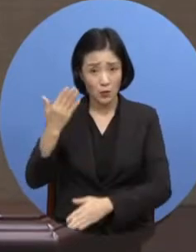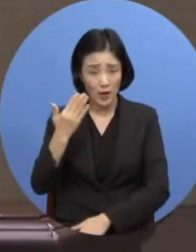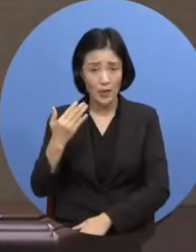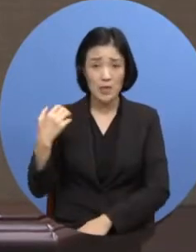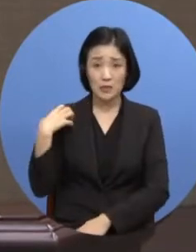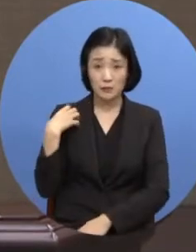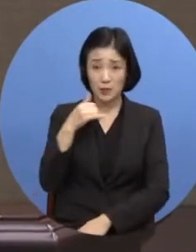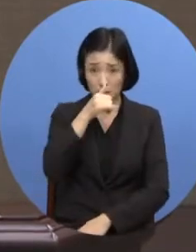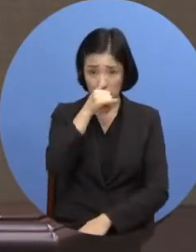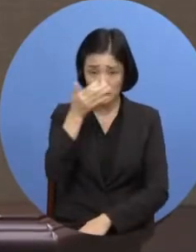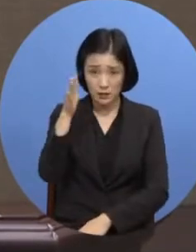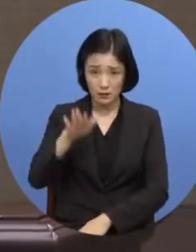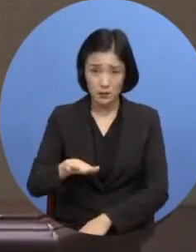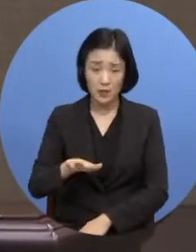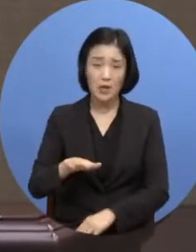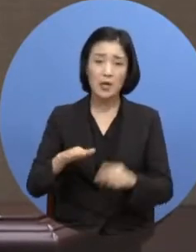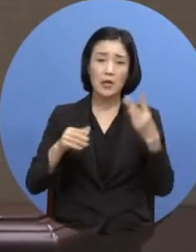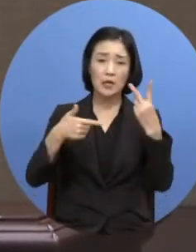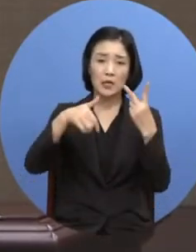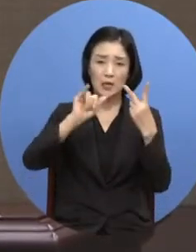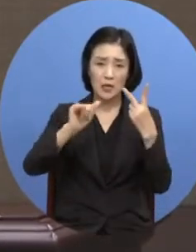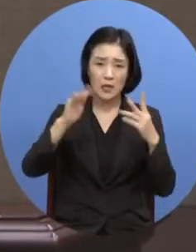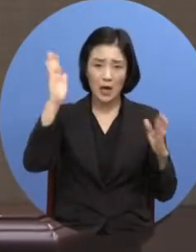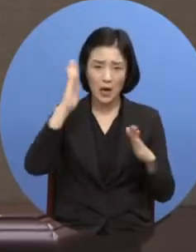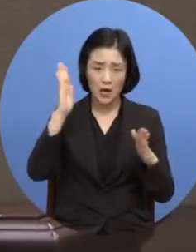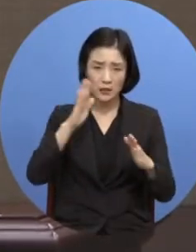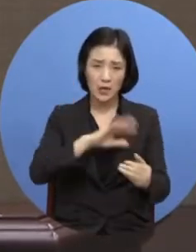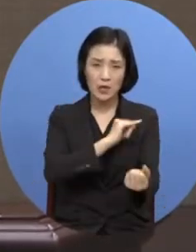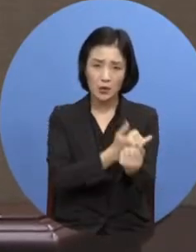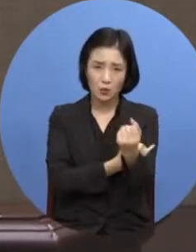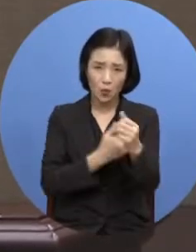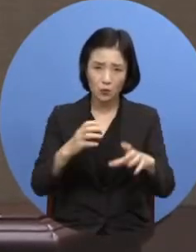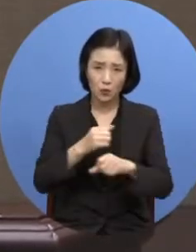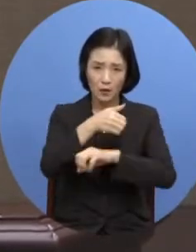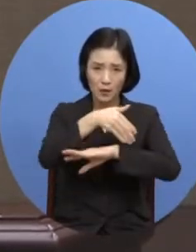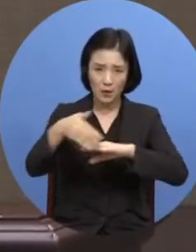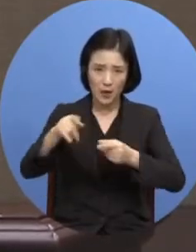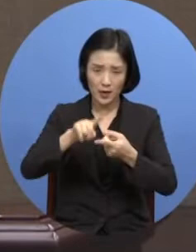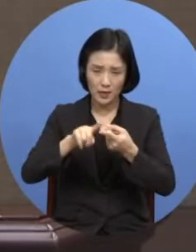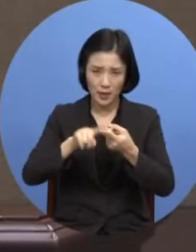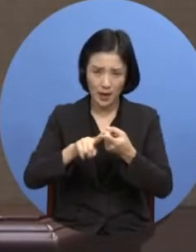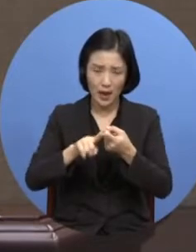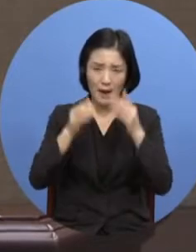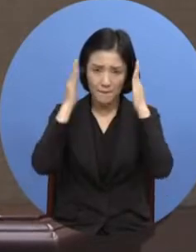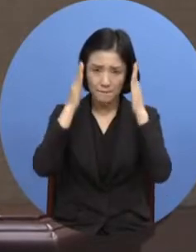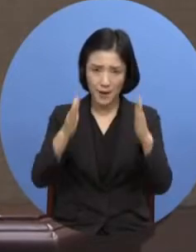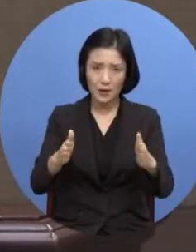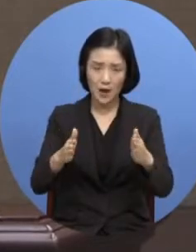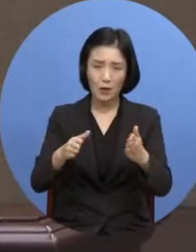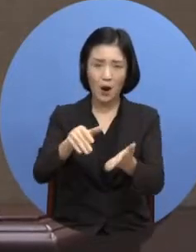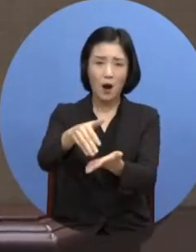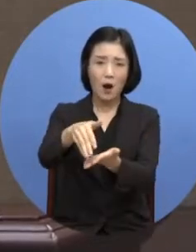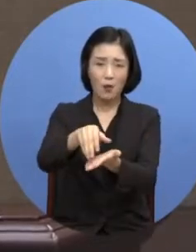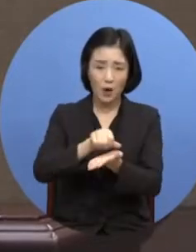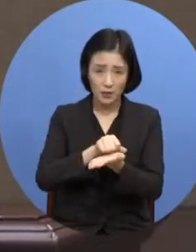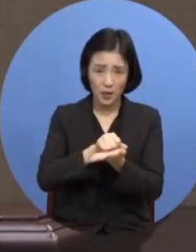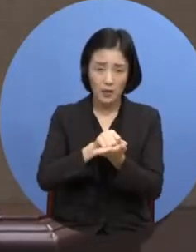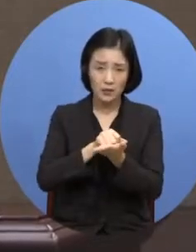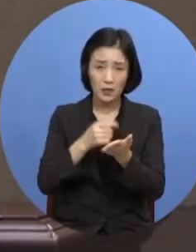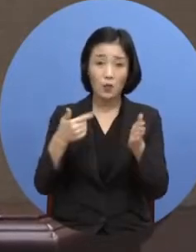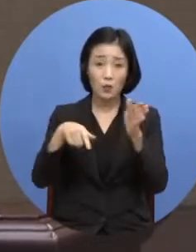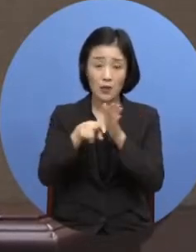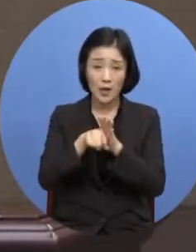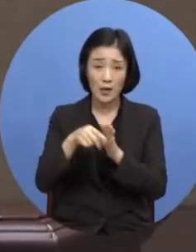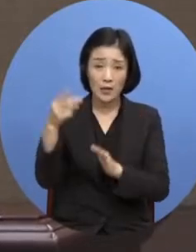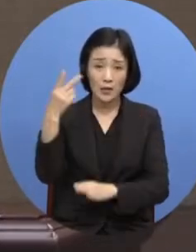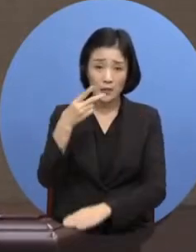있습니다. 그러나 제2기 학생인권종합계획에 대한 방향과 과제를 논의하기 위해 2021년